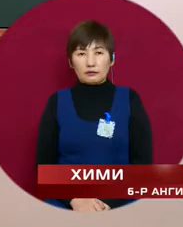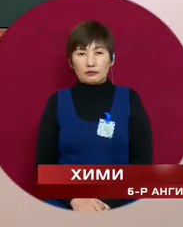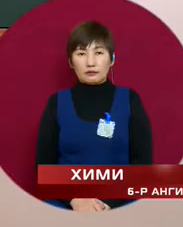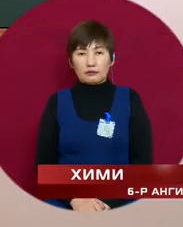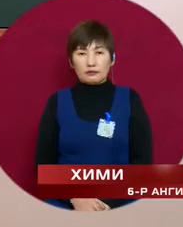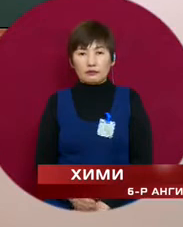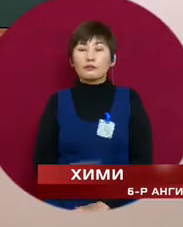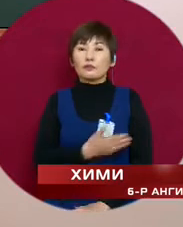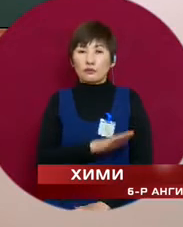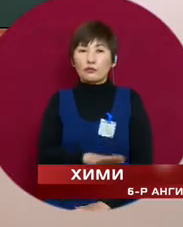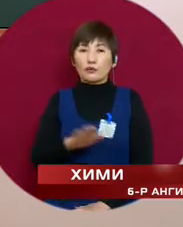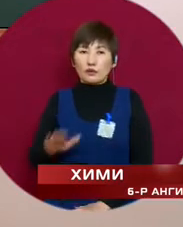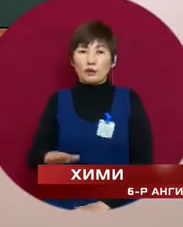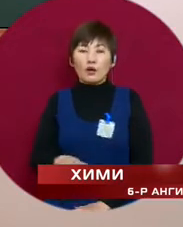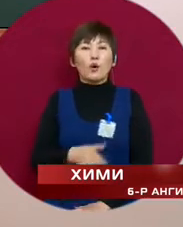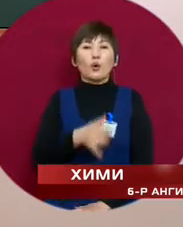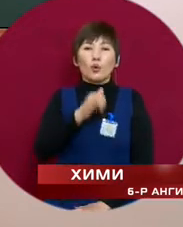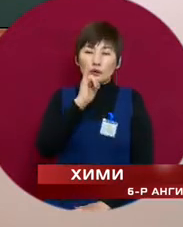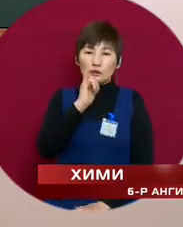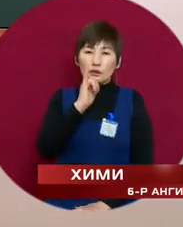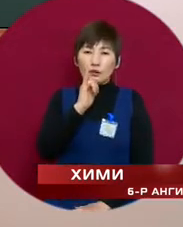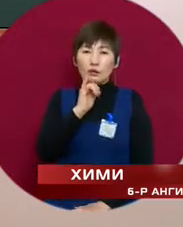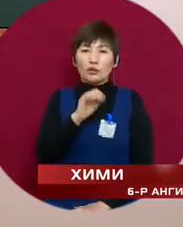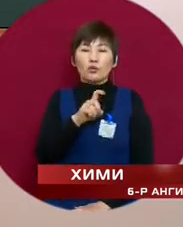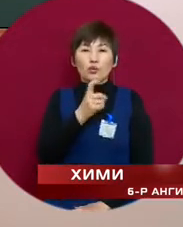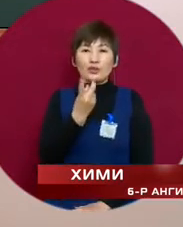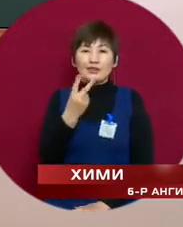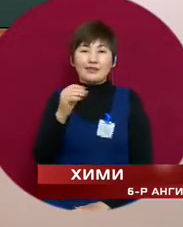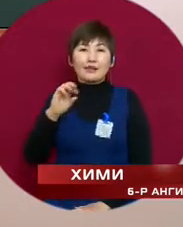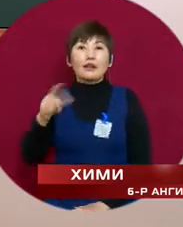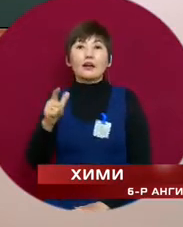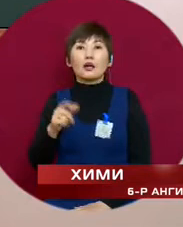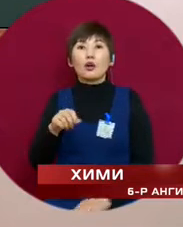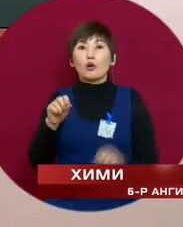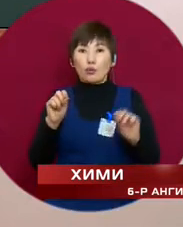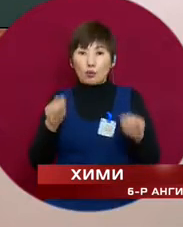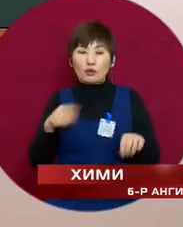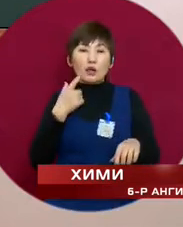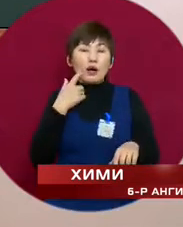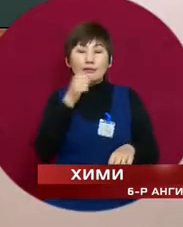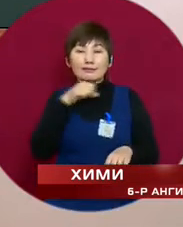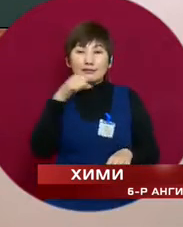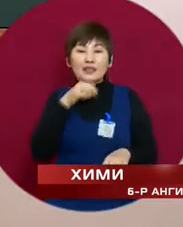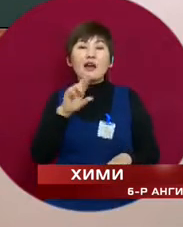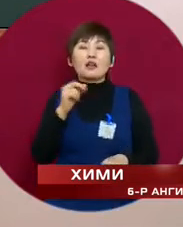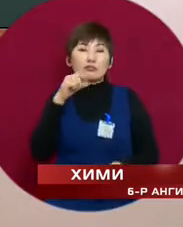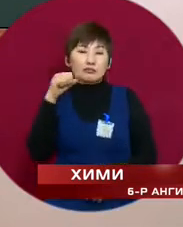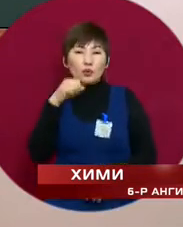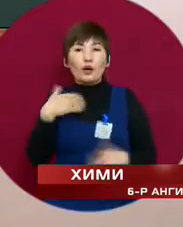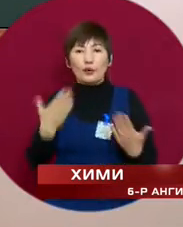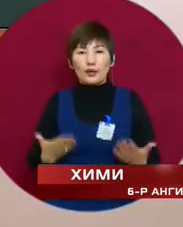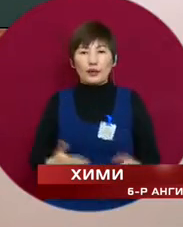За тэгвэл хүүхдүүдээ Coca-Cola уугаад хүчлэг болсон амны хүндийг яаж сармжуулах вэ?